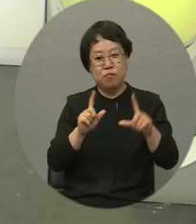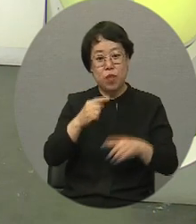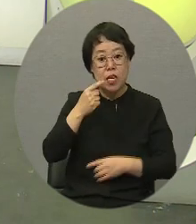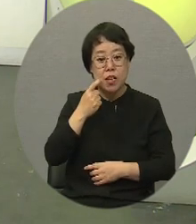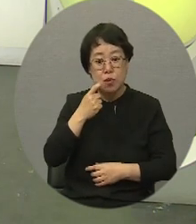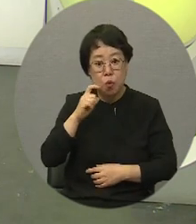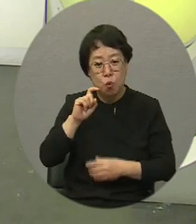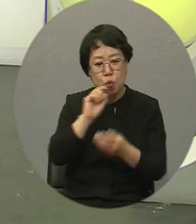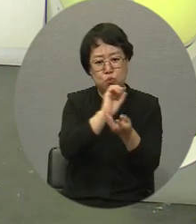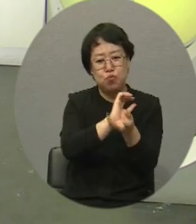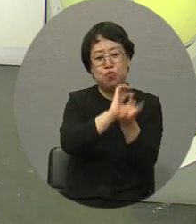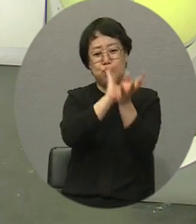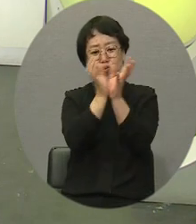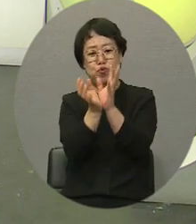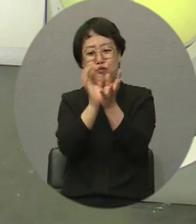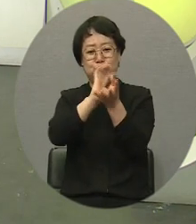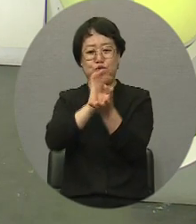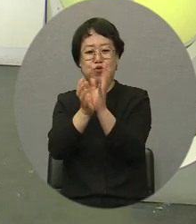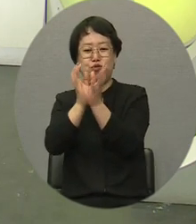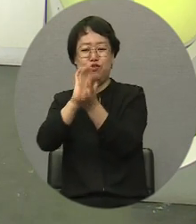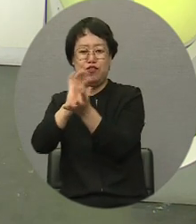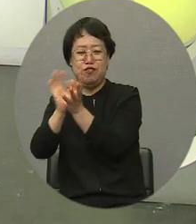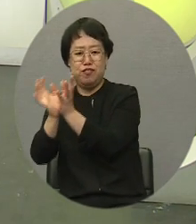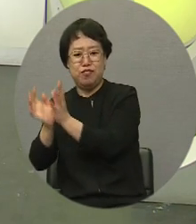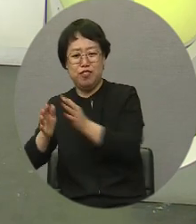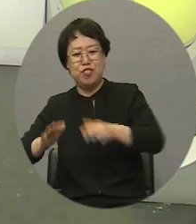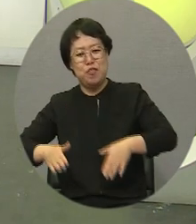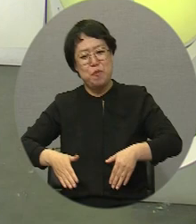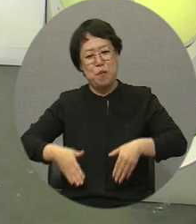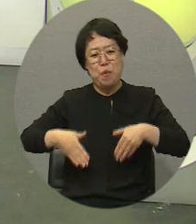개나리가 빵꾸듣는 봄봄